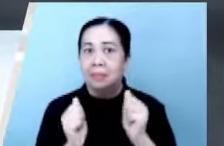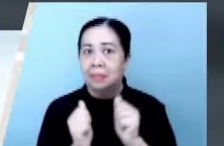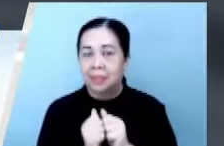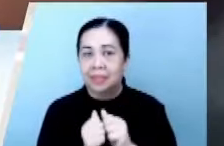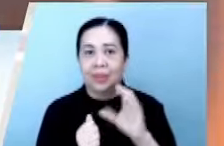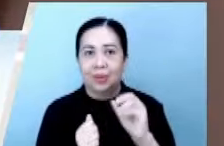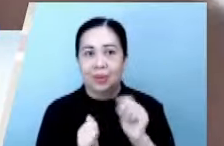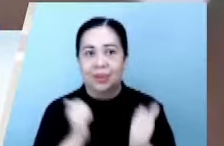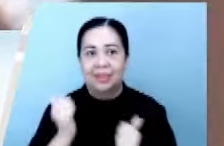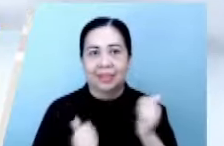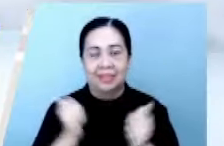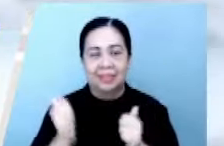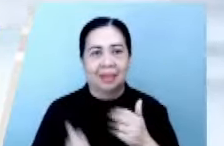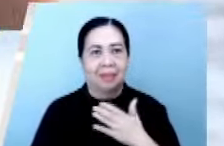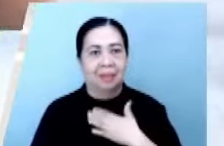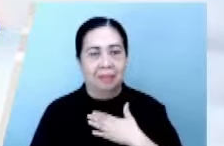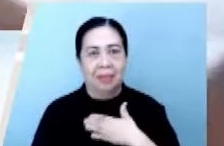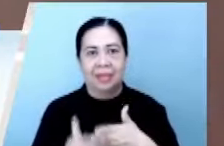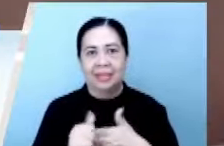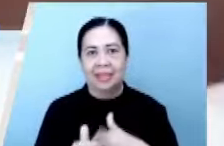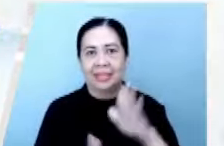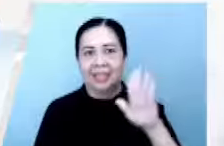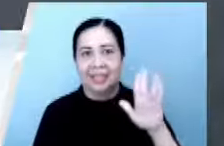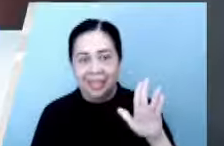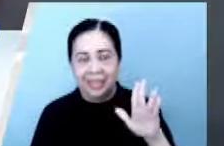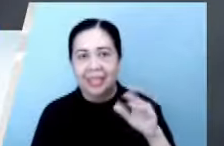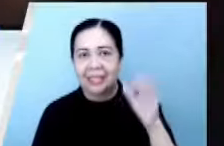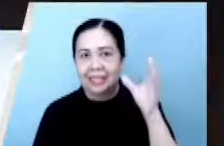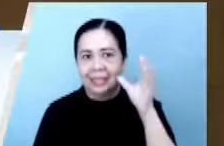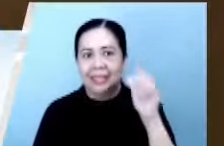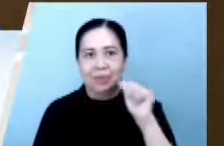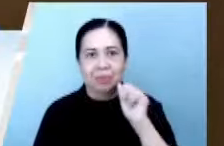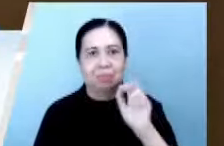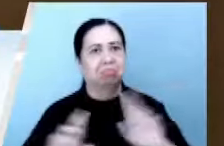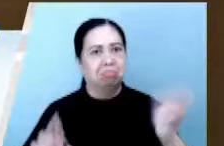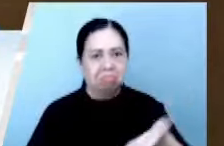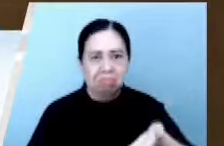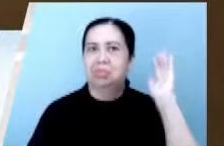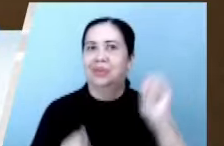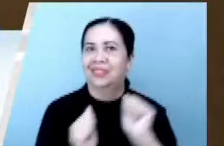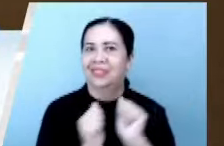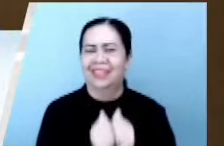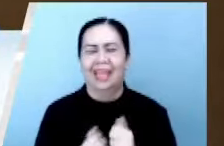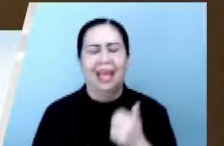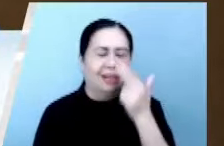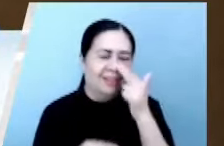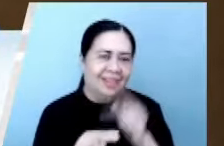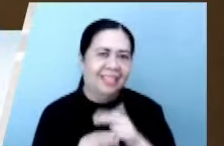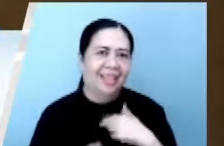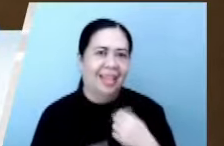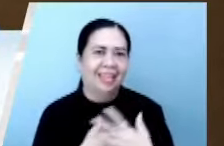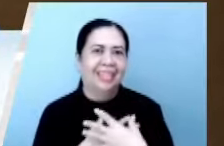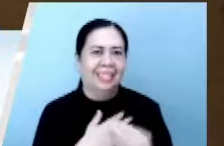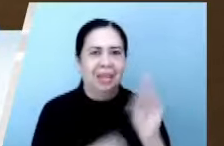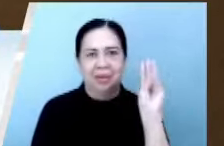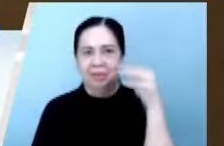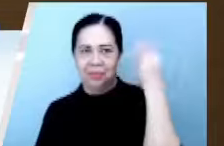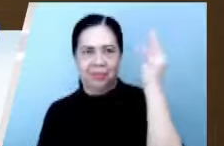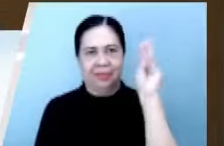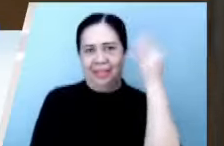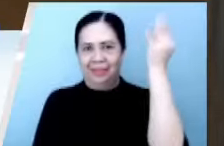My Guardian Alien na si Christian Antolin ay kumasa na rin. Nakakatuwa na ginagaya nila yung Marimar. So yun naman talaga yung ano